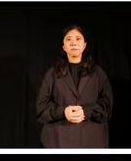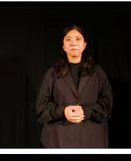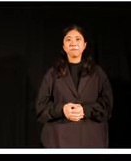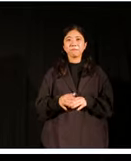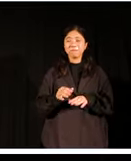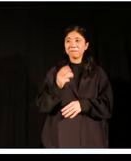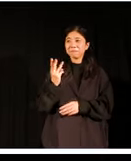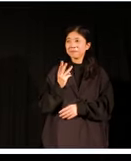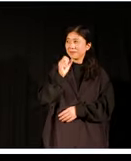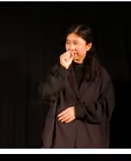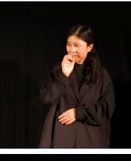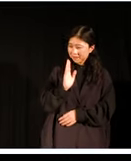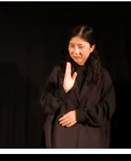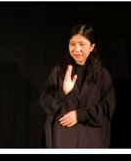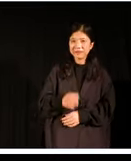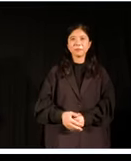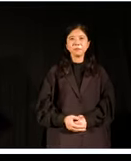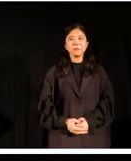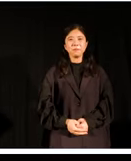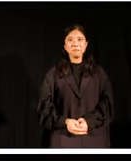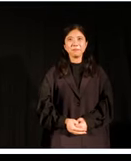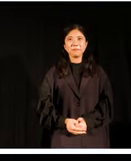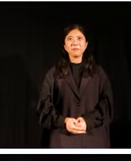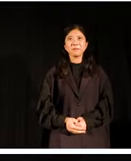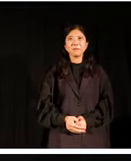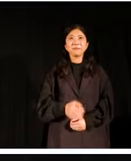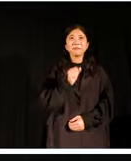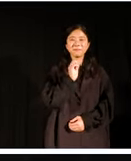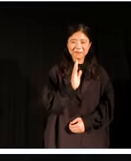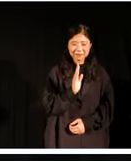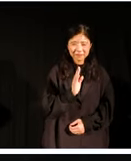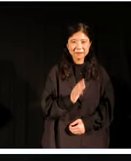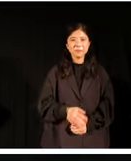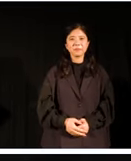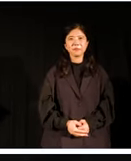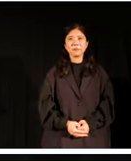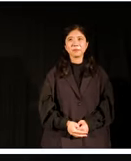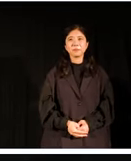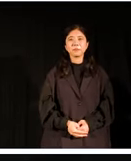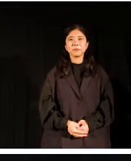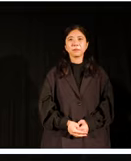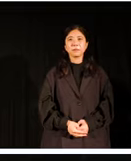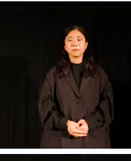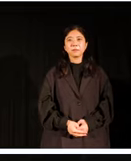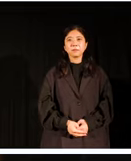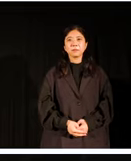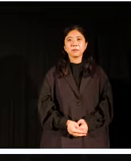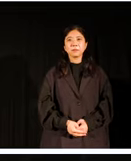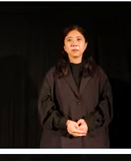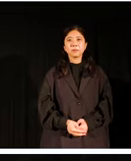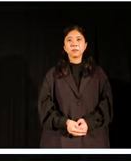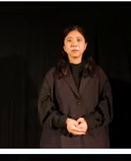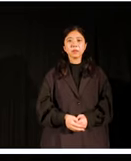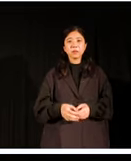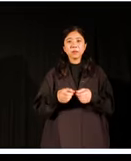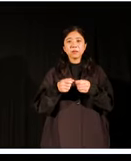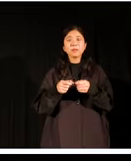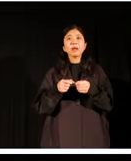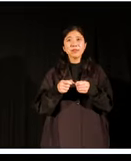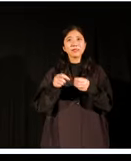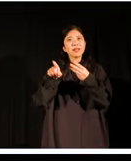どうぞお参方もよろしくお願いいたします会場の皆様もよろしくお願いいたしますえおさ方のですね詳しいプロフィールに